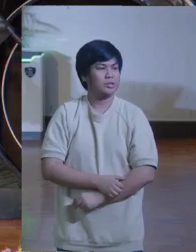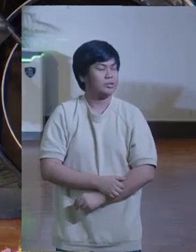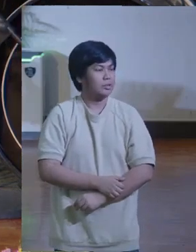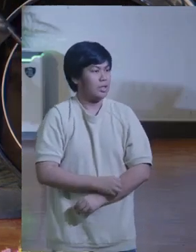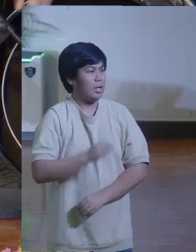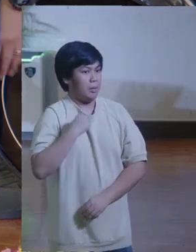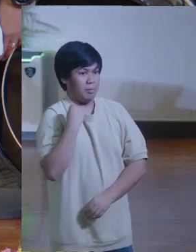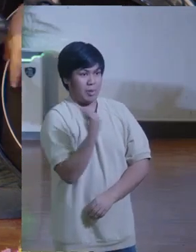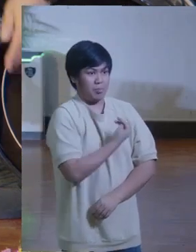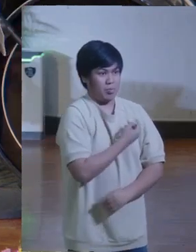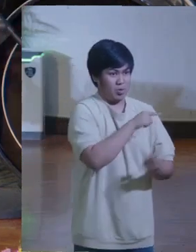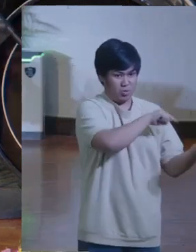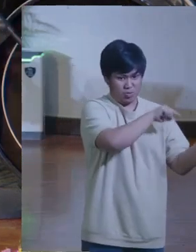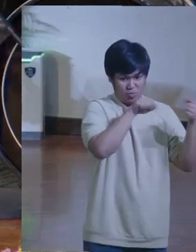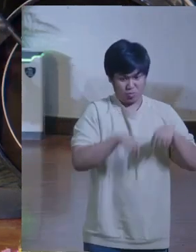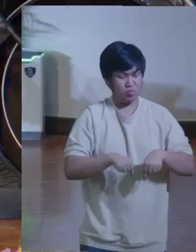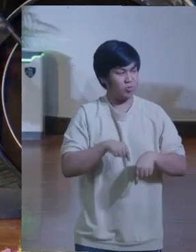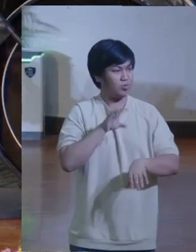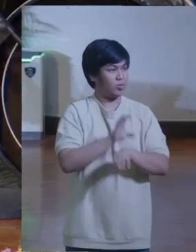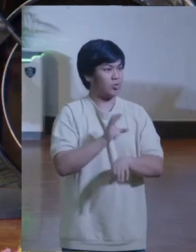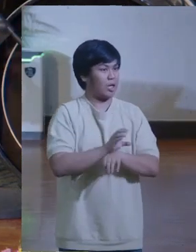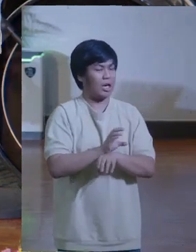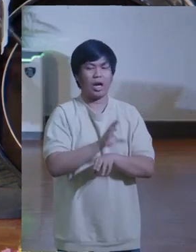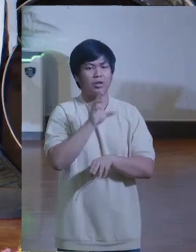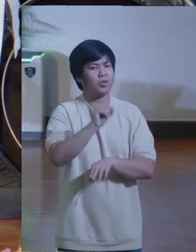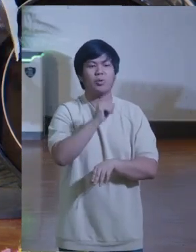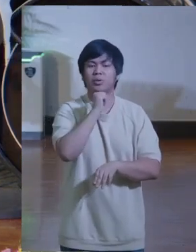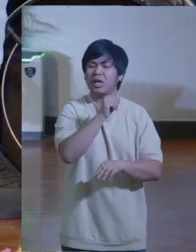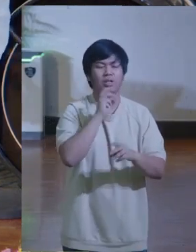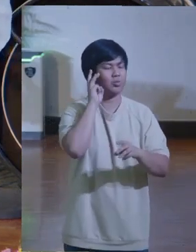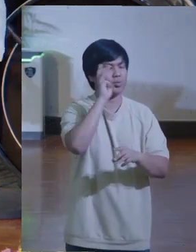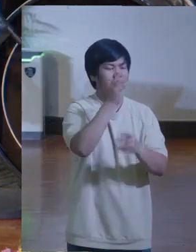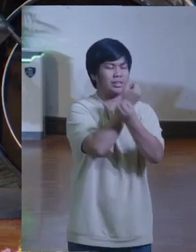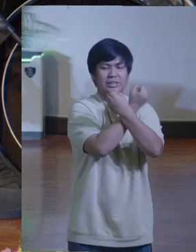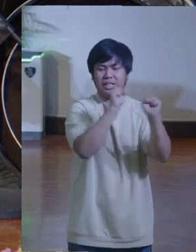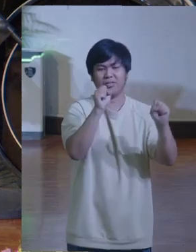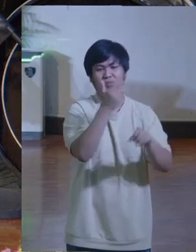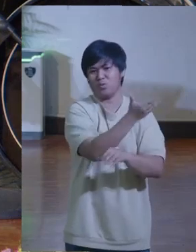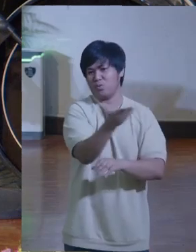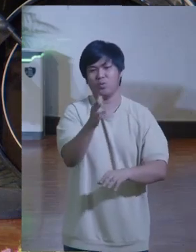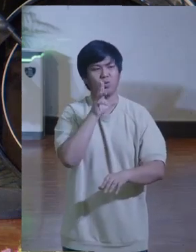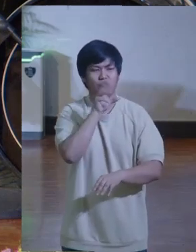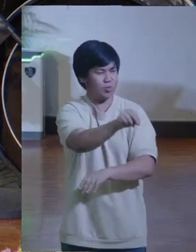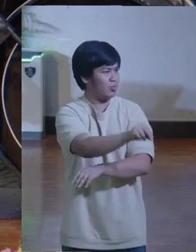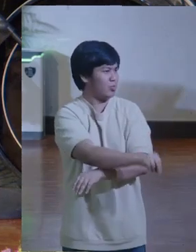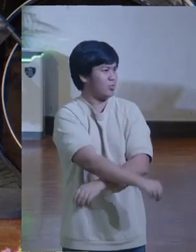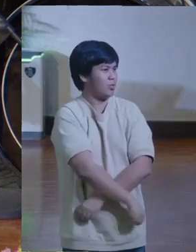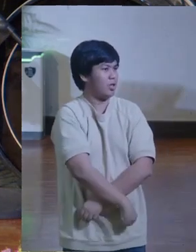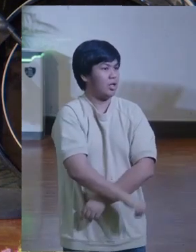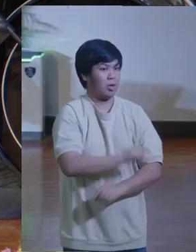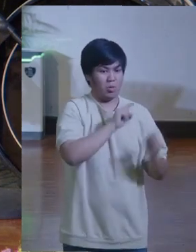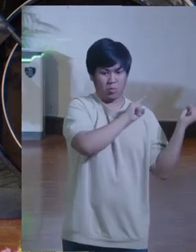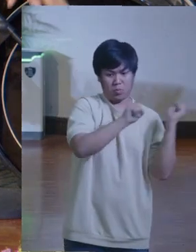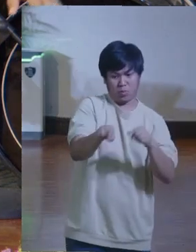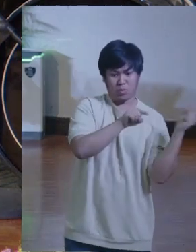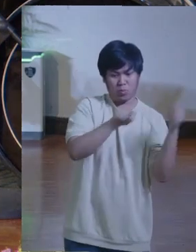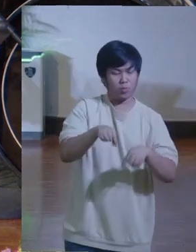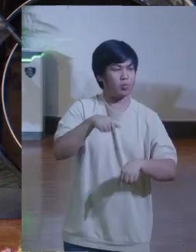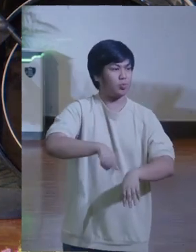pagiging miyembro nyo ng GCF, hindi po magliligtas sa inyo. Yung pag-attend ninyo ng